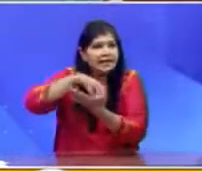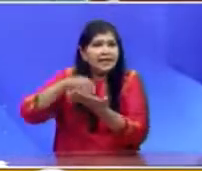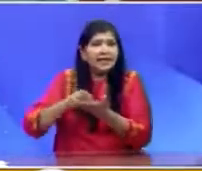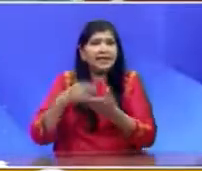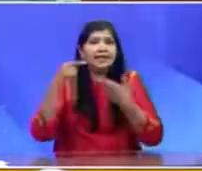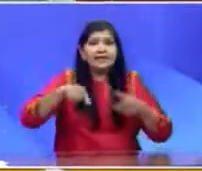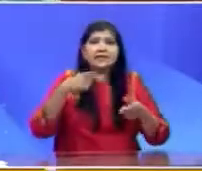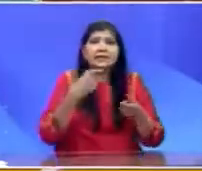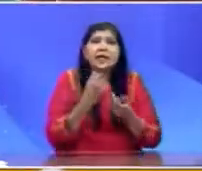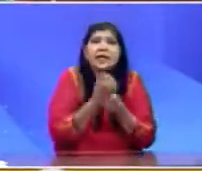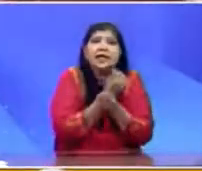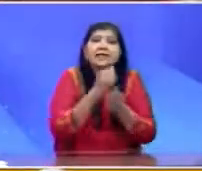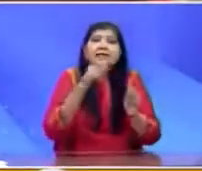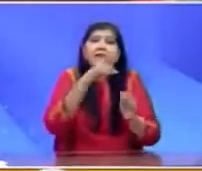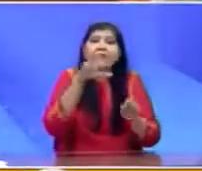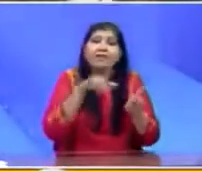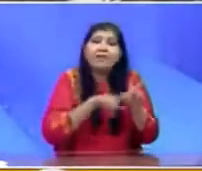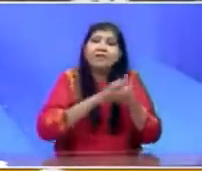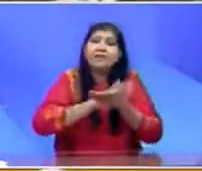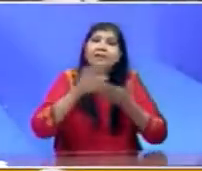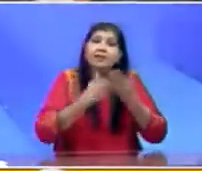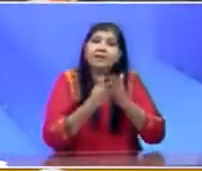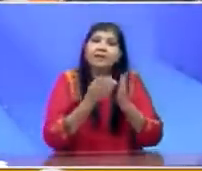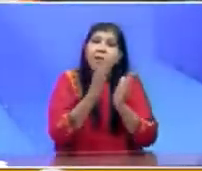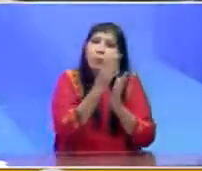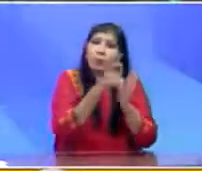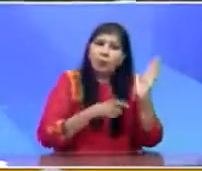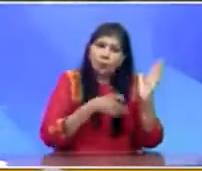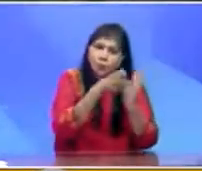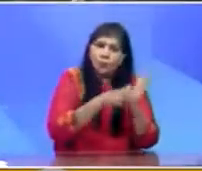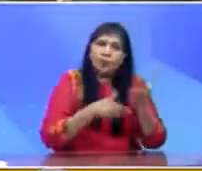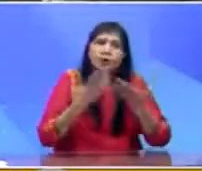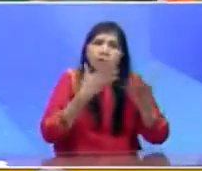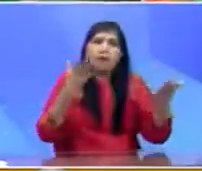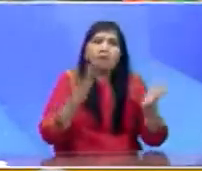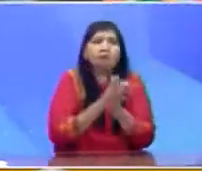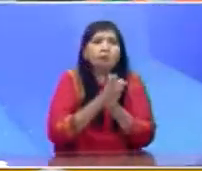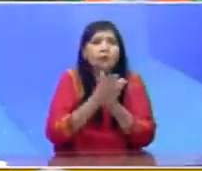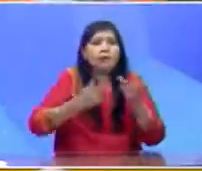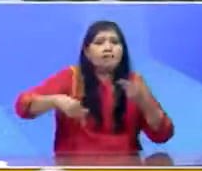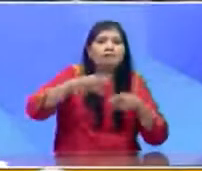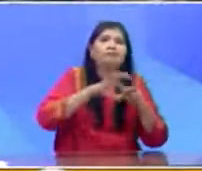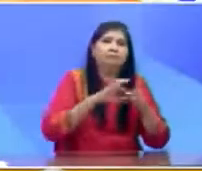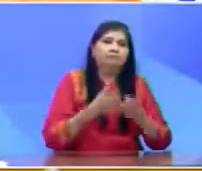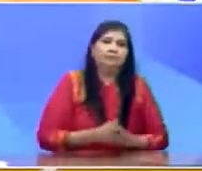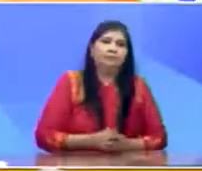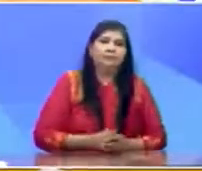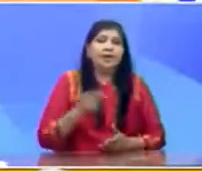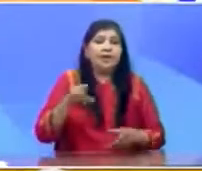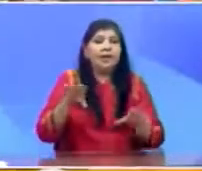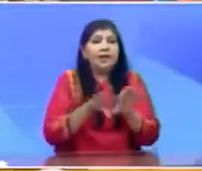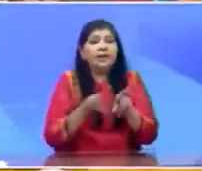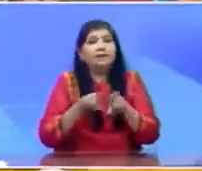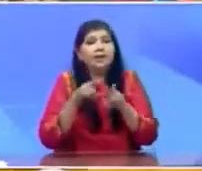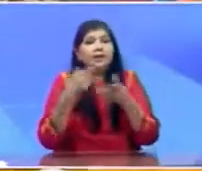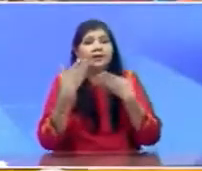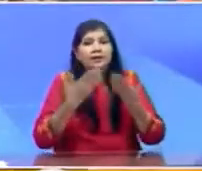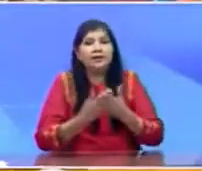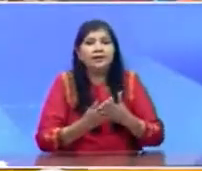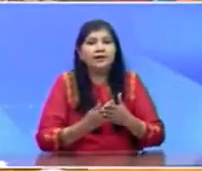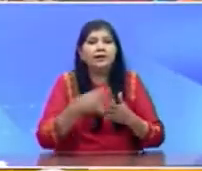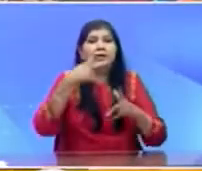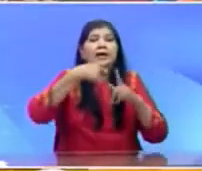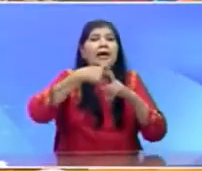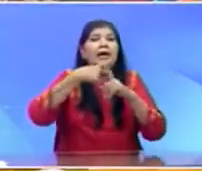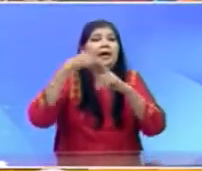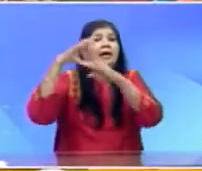अमृत महोत्सव से जुड़े बड़े भव्य कार्यक्रम आयोजित किए गए। इनमें कर्नाटका